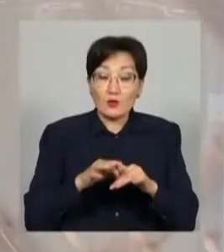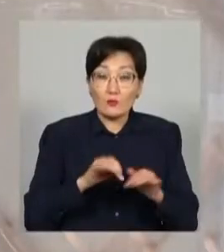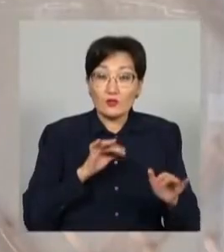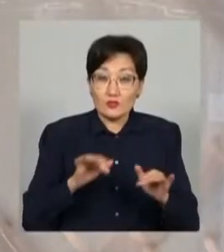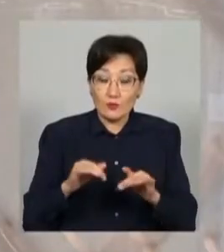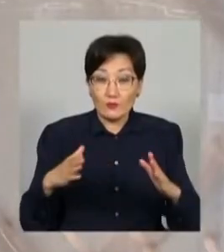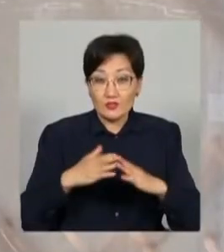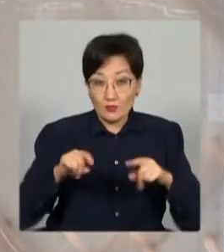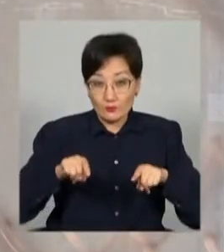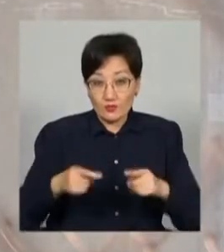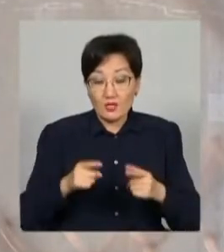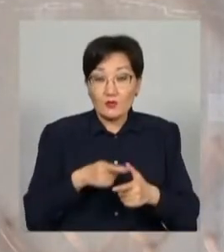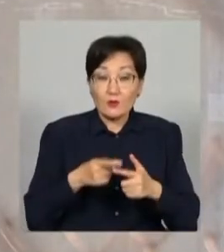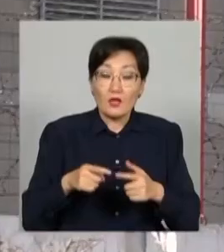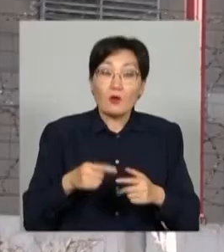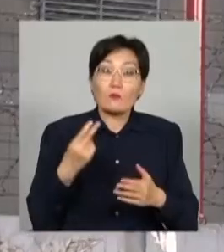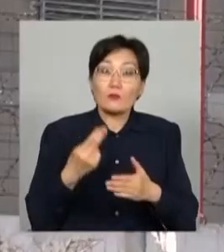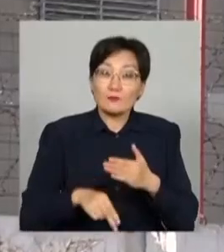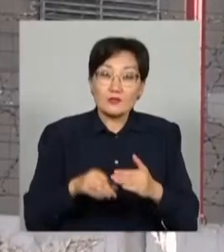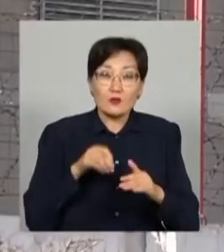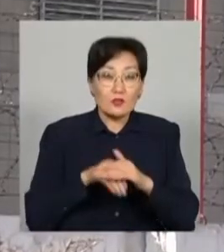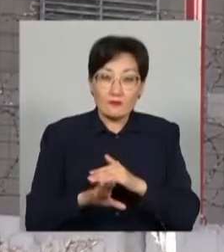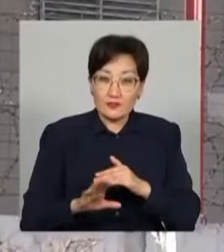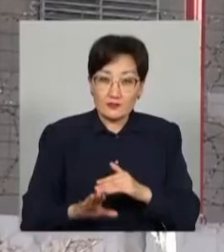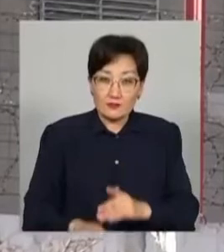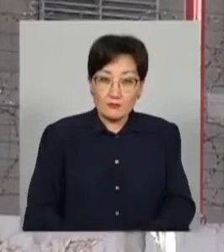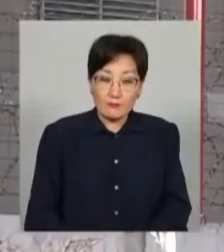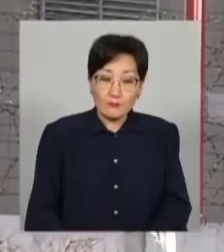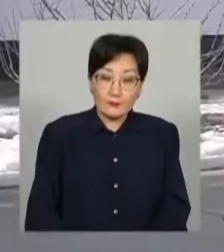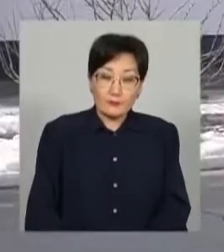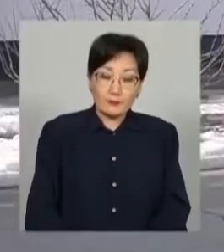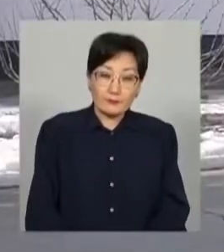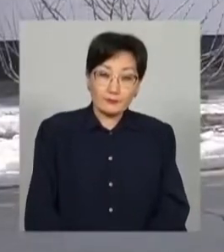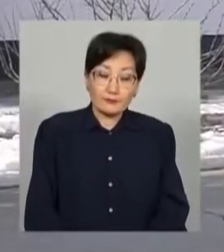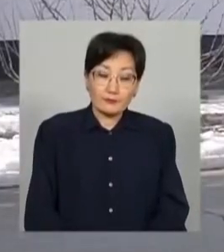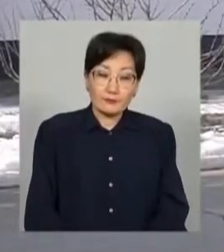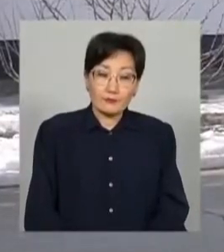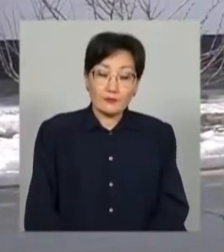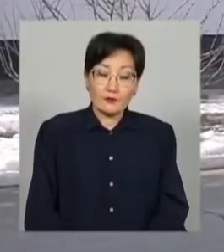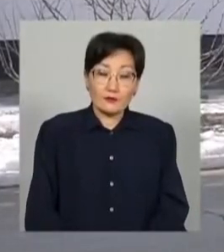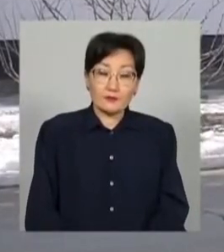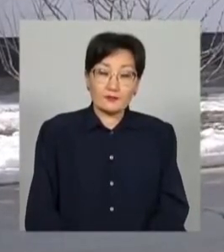пресечения, домашний арест, либо подписка о невыезде. Дамир Анитов, Арсен Сандыбаев, телеканал Алматы.